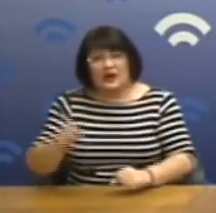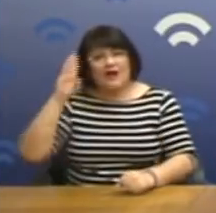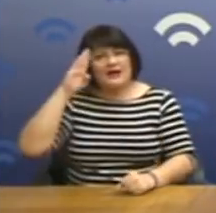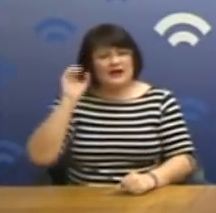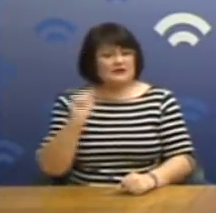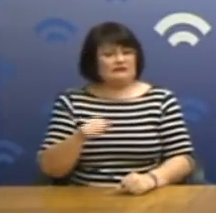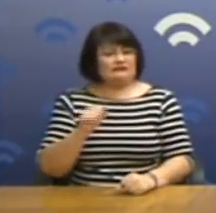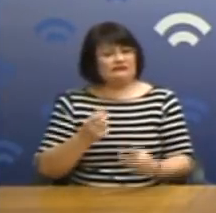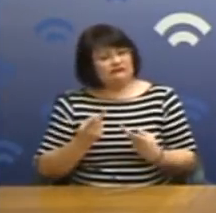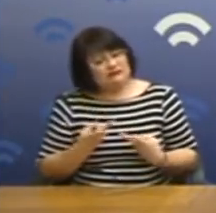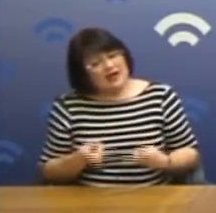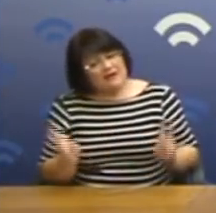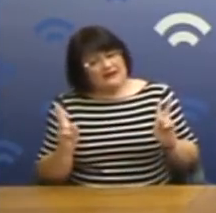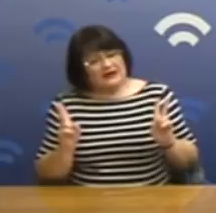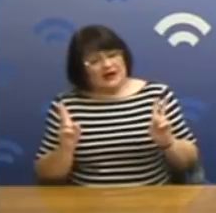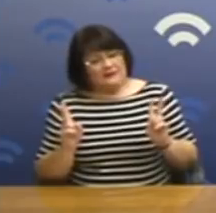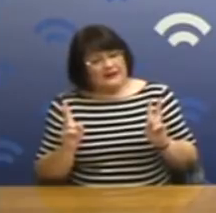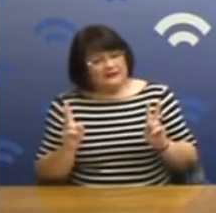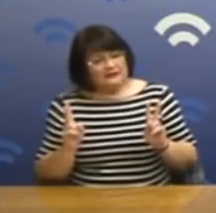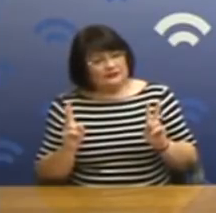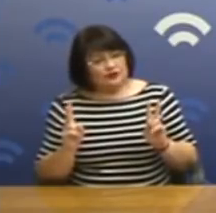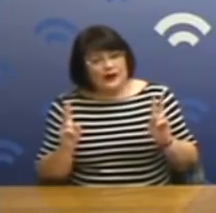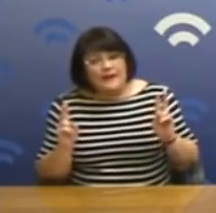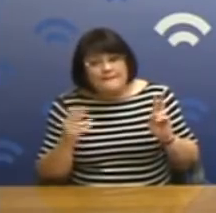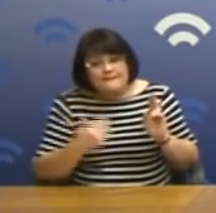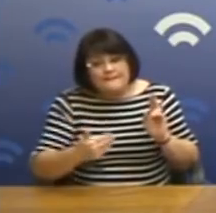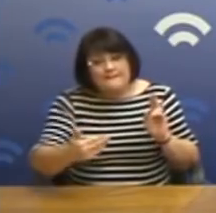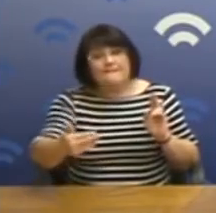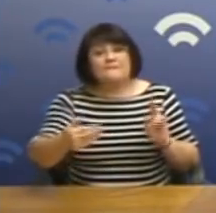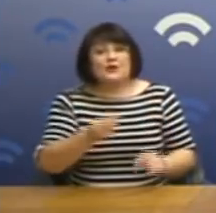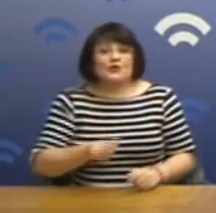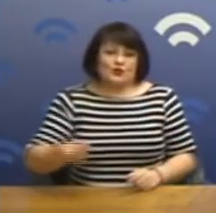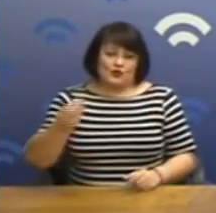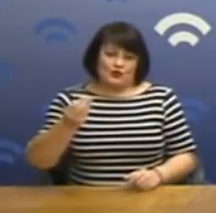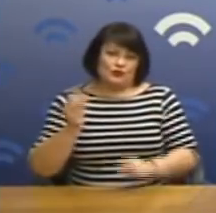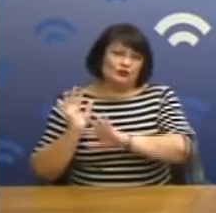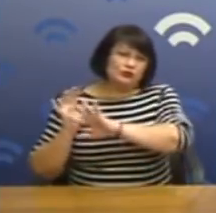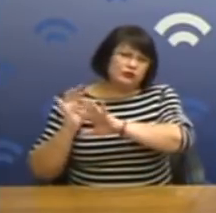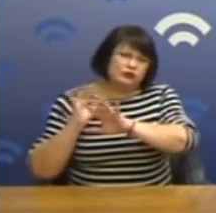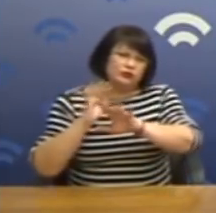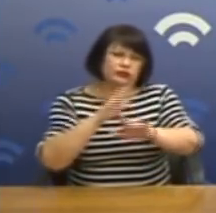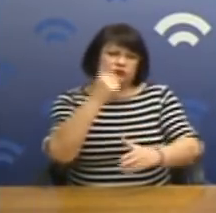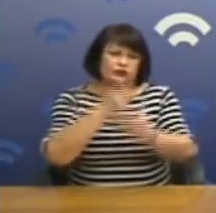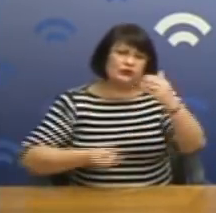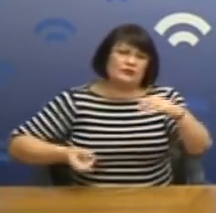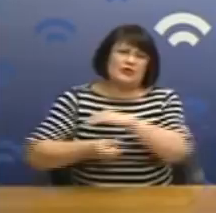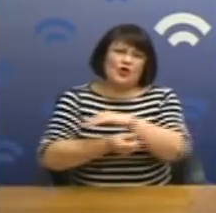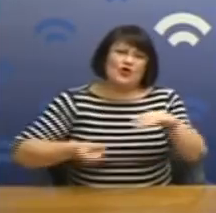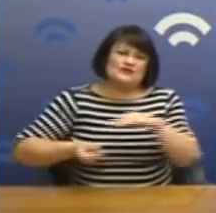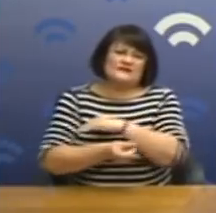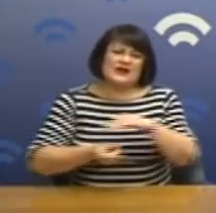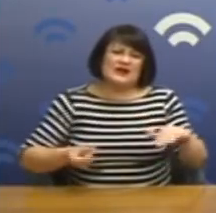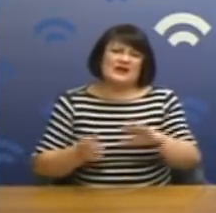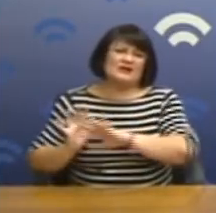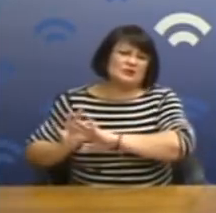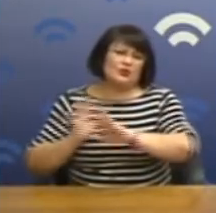Ηνωμένων Πολιτειών της Αμερικής, δημιουργούν τις προϋποθέσεις για ακόμα πιο μαζικά κύματα προσφύγων προς την Ελλάδα και την